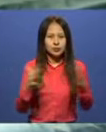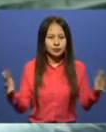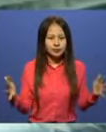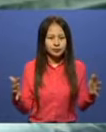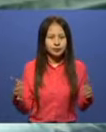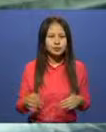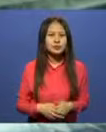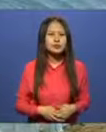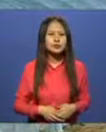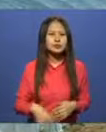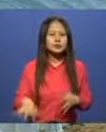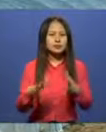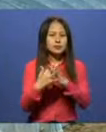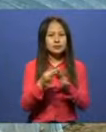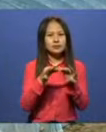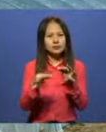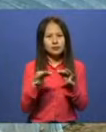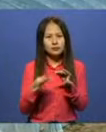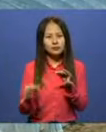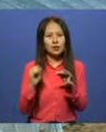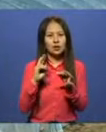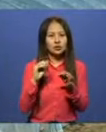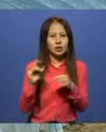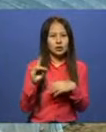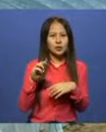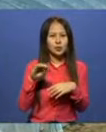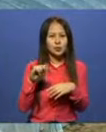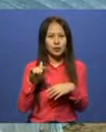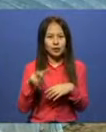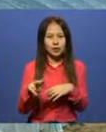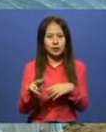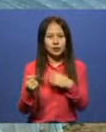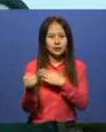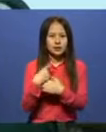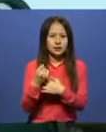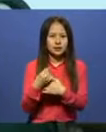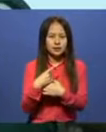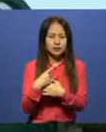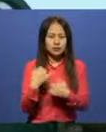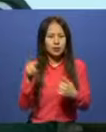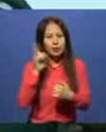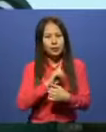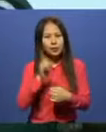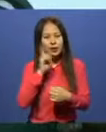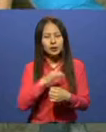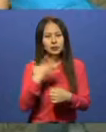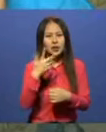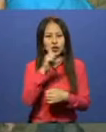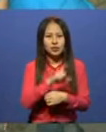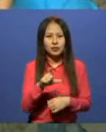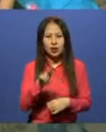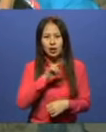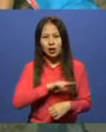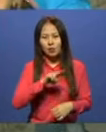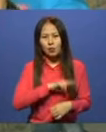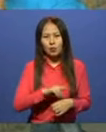Ауыл мекемелер бәрі Ақжар, тоғыл мекемелердің бәрі заказ беріп жатыр бізге. Әзірге қарамағында 5 адам жұмыс істейді.